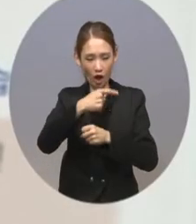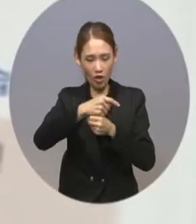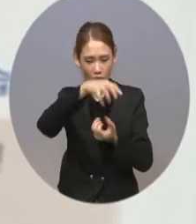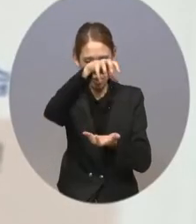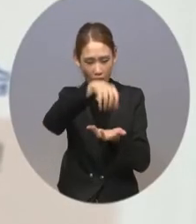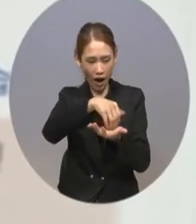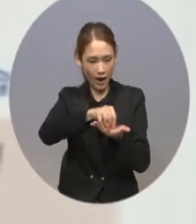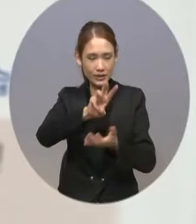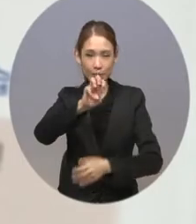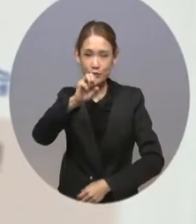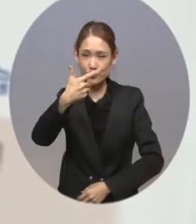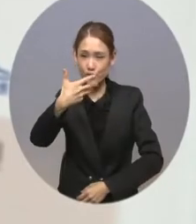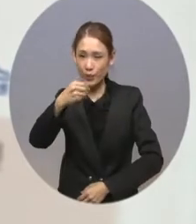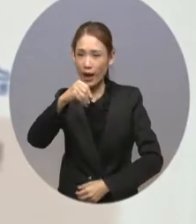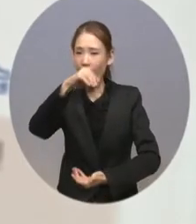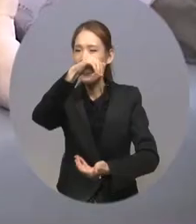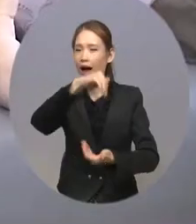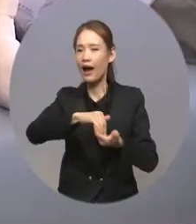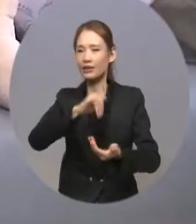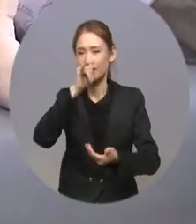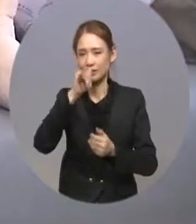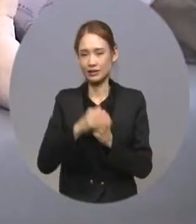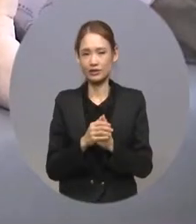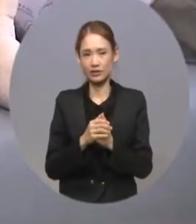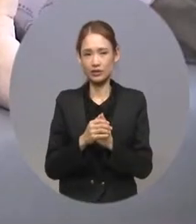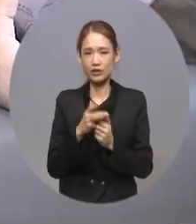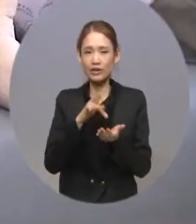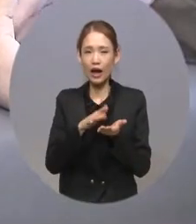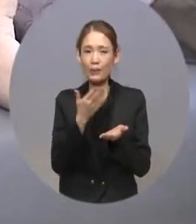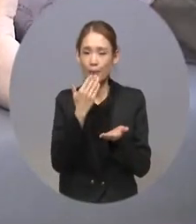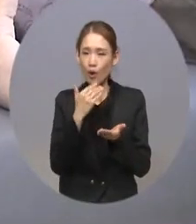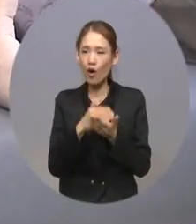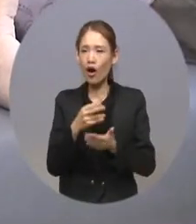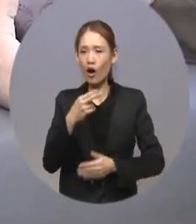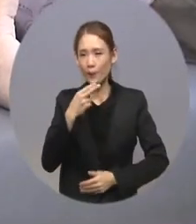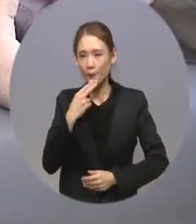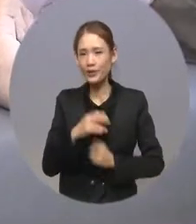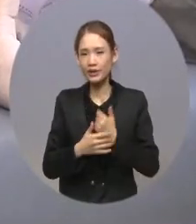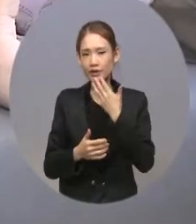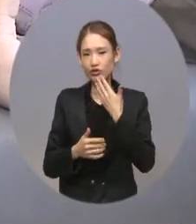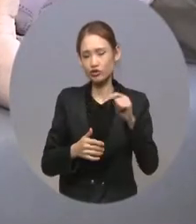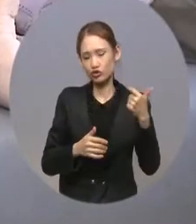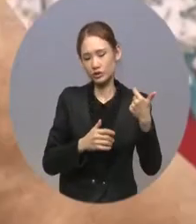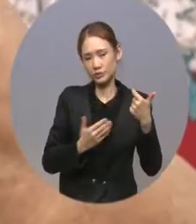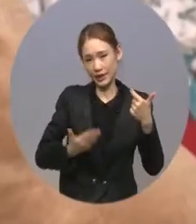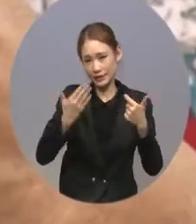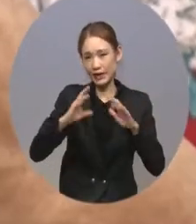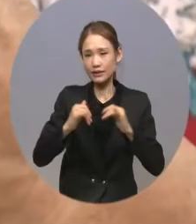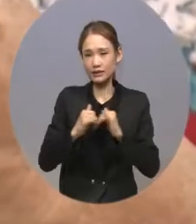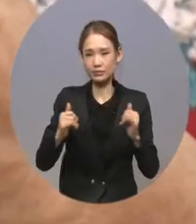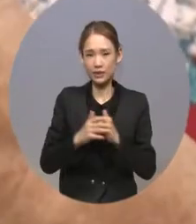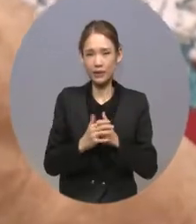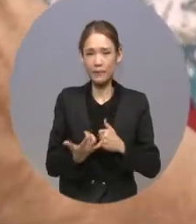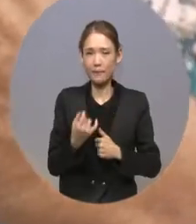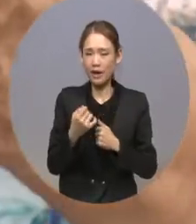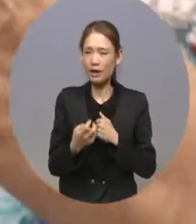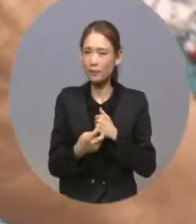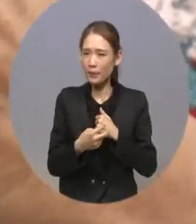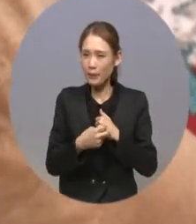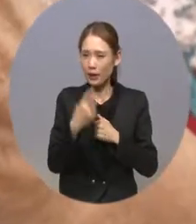원 한도 내에서 지원합니다. 또한 약을 복용하고 있지 않은 60세 이상 시민에게도 조기검진